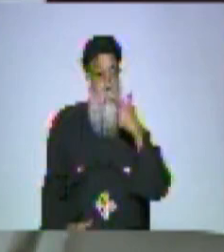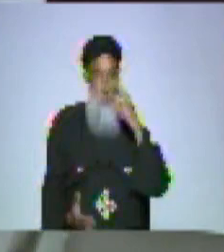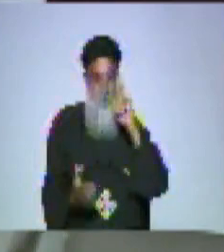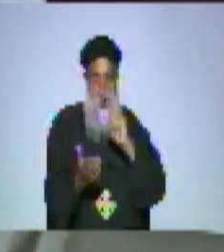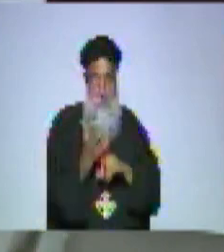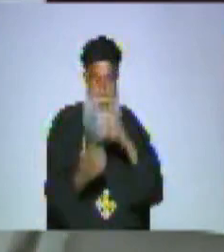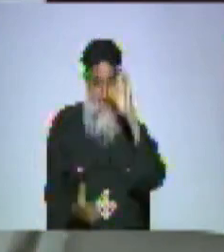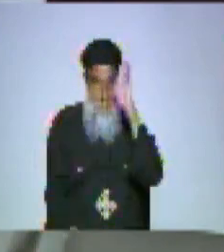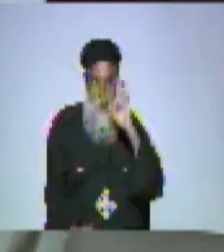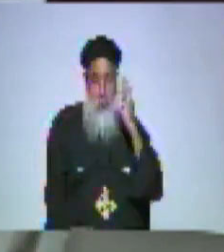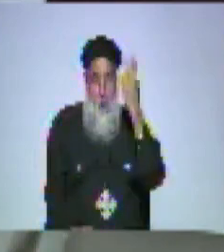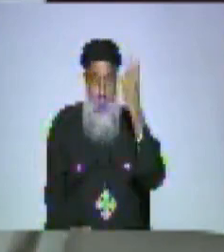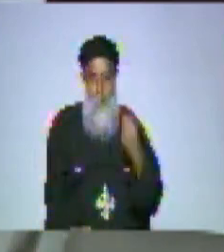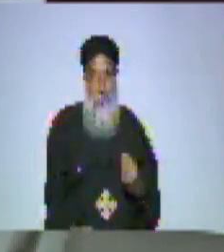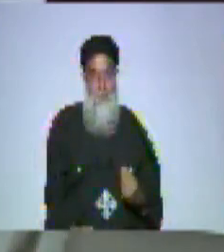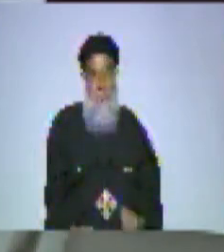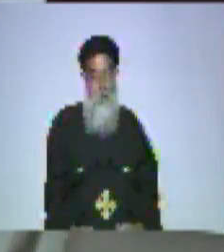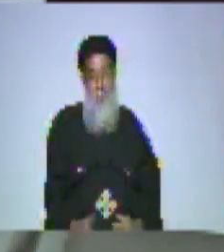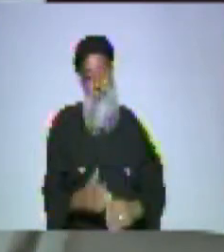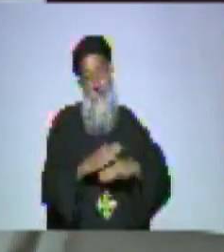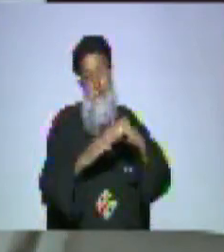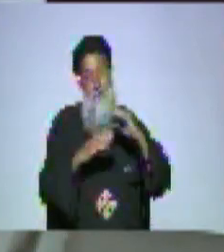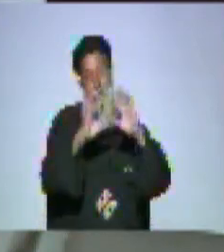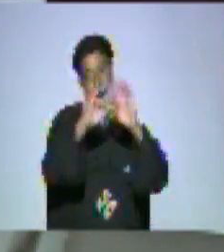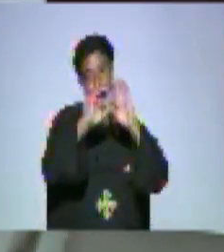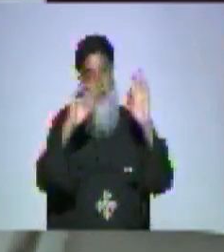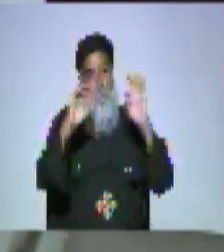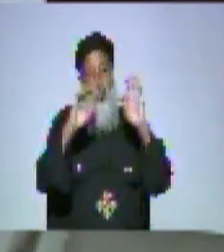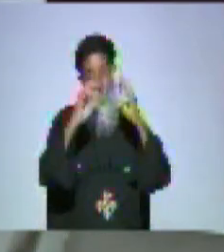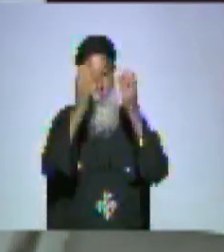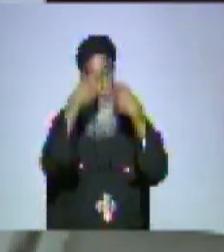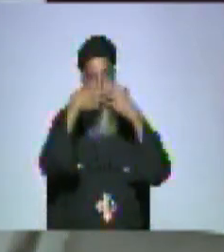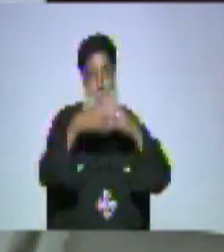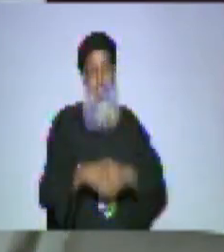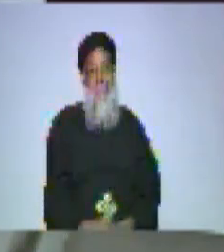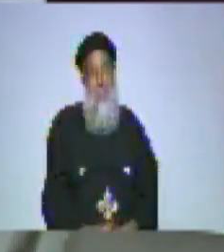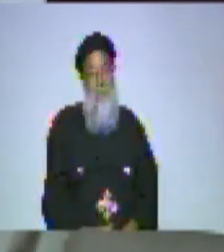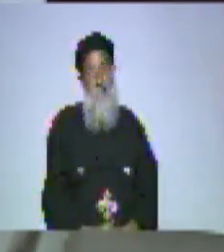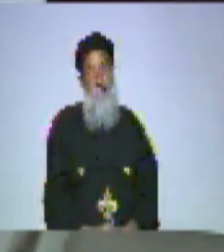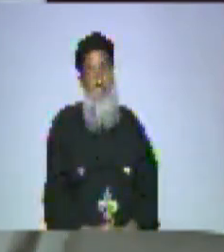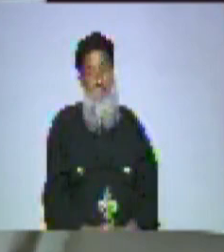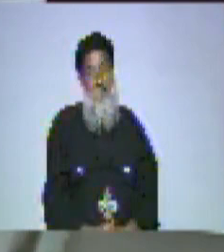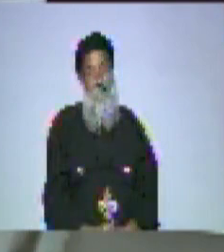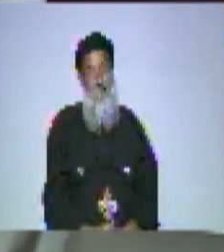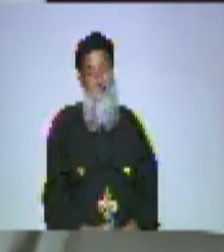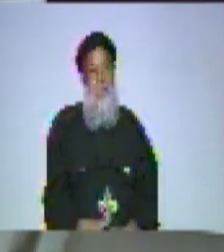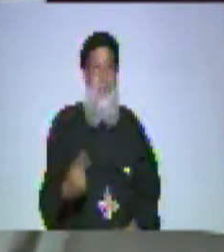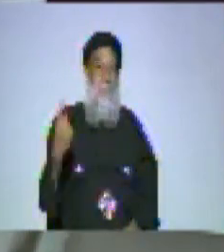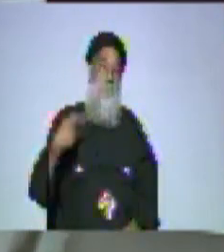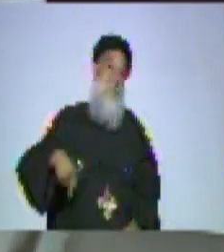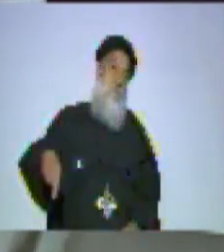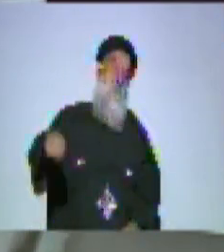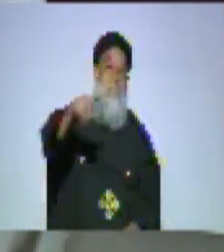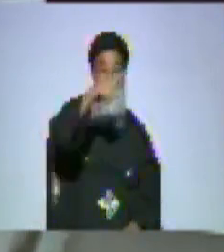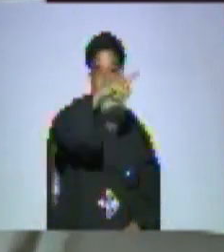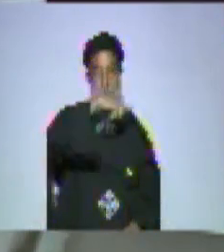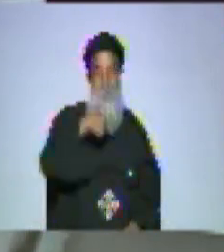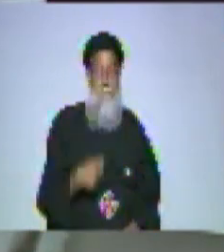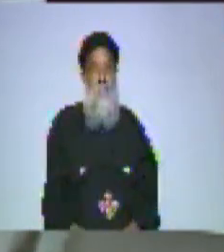حقيقيه مبنيه على اساس هو ده النعيم ان واحد فعلا